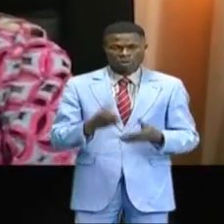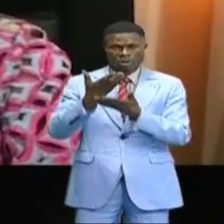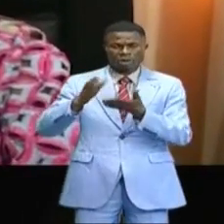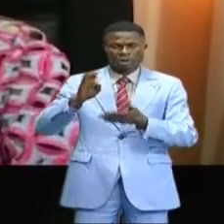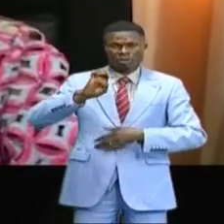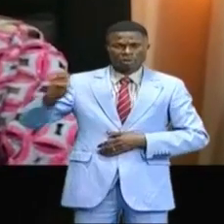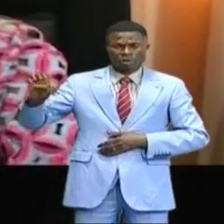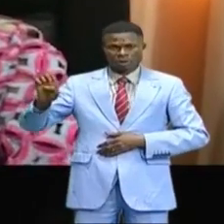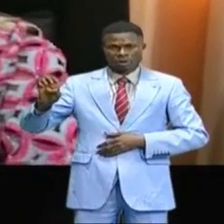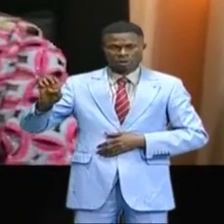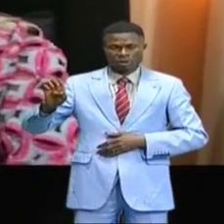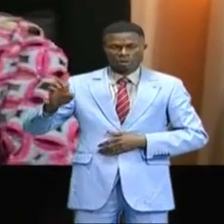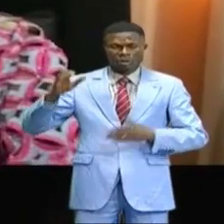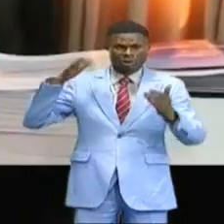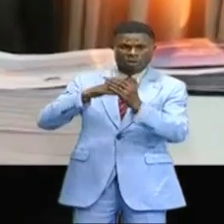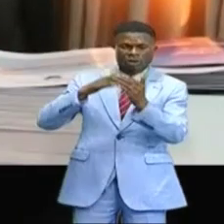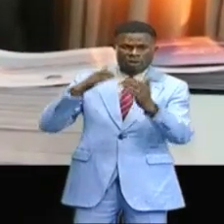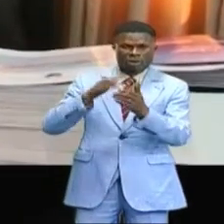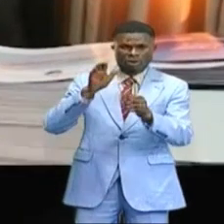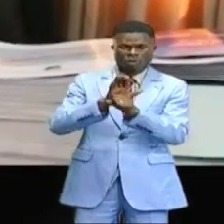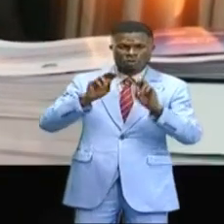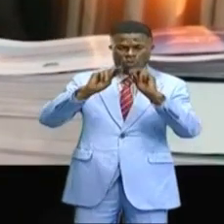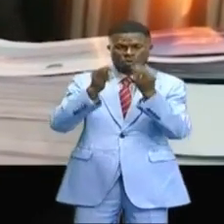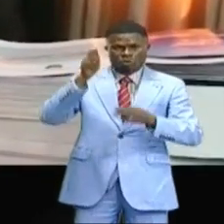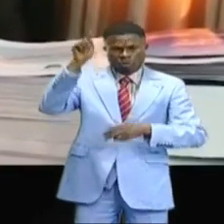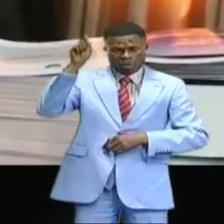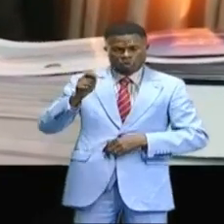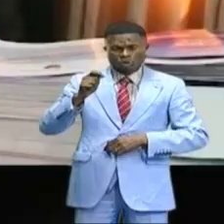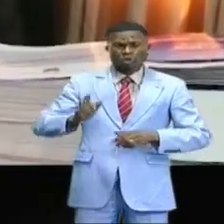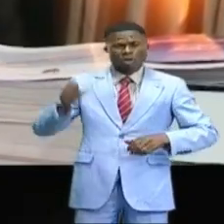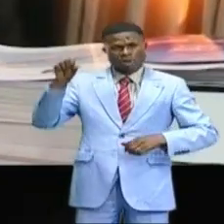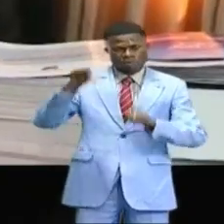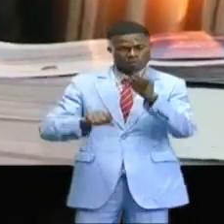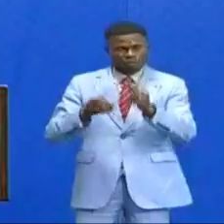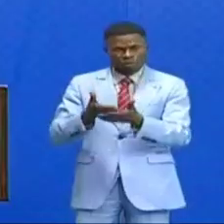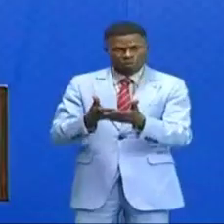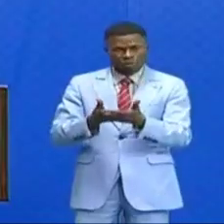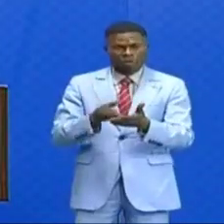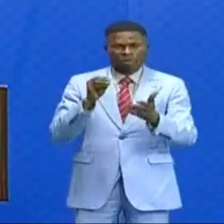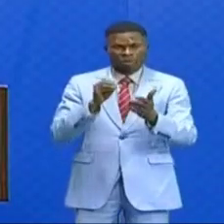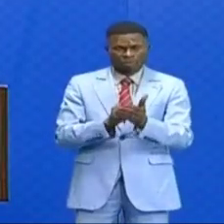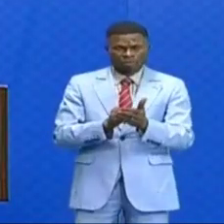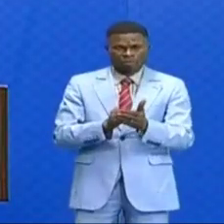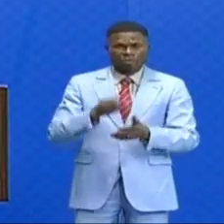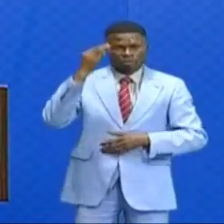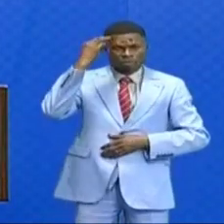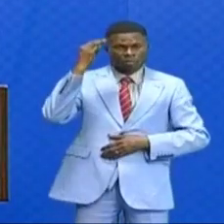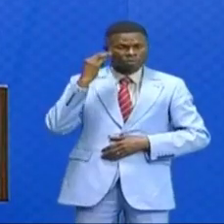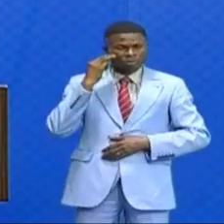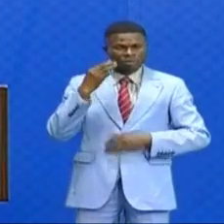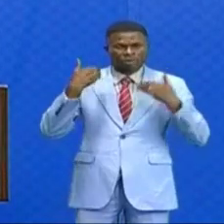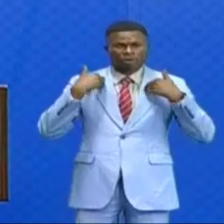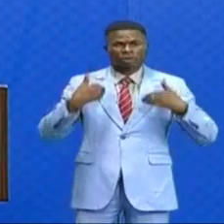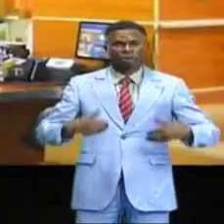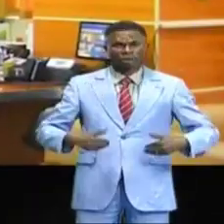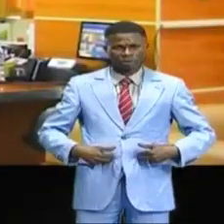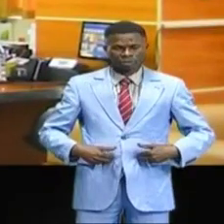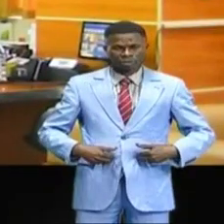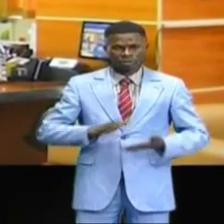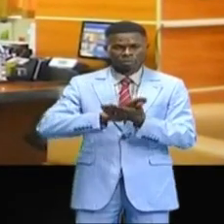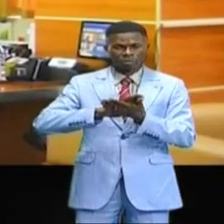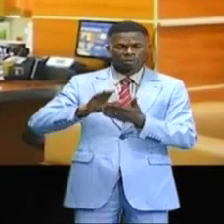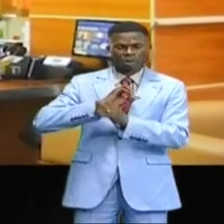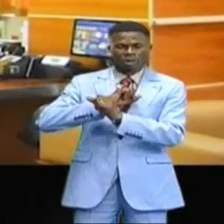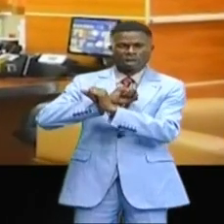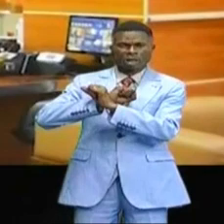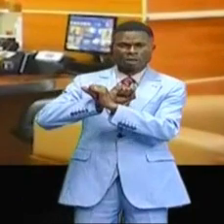est, dans la traque contre les différents groupes armés. À son tour, le ministre de la Santé, Hygiène et